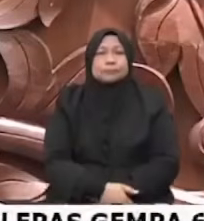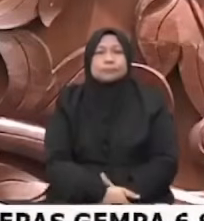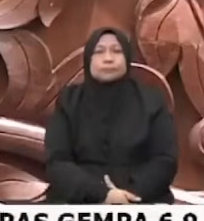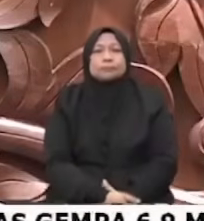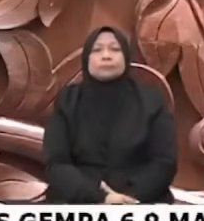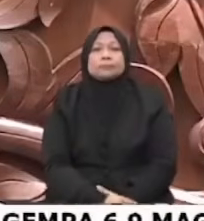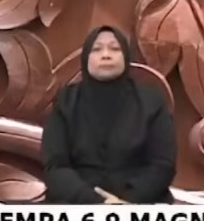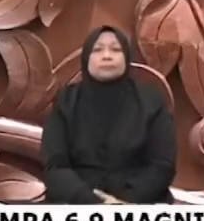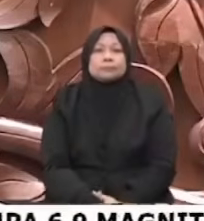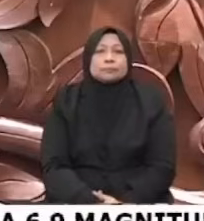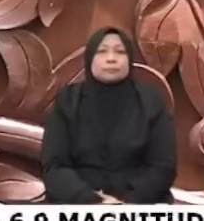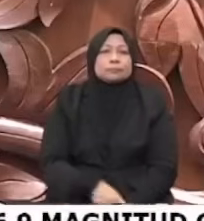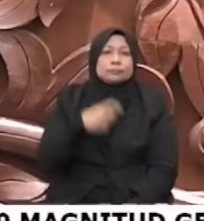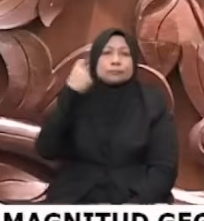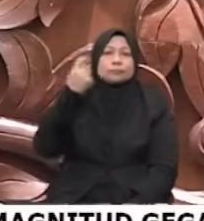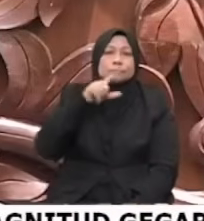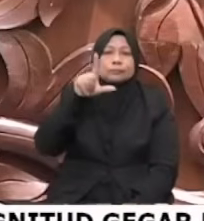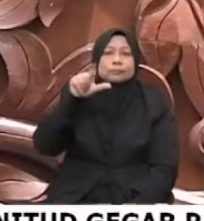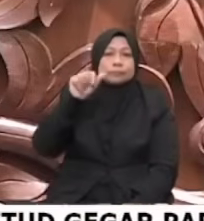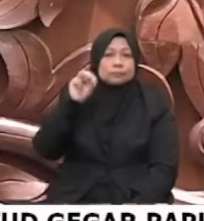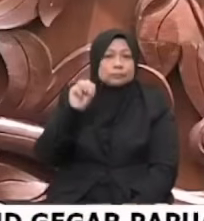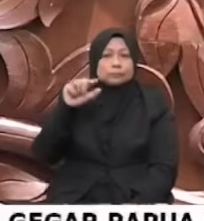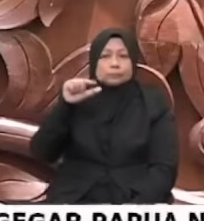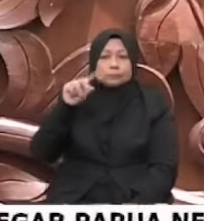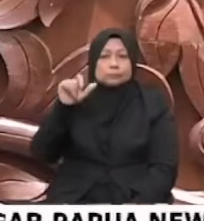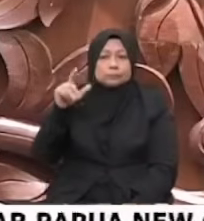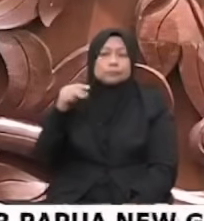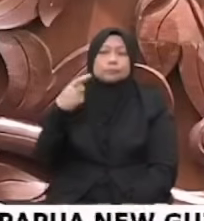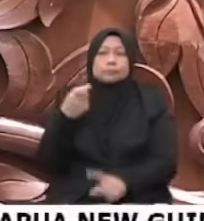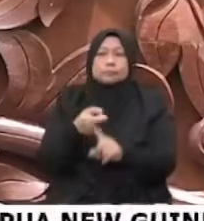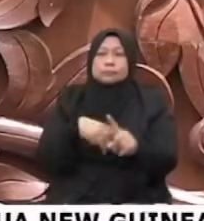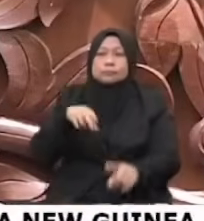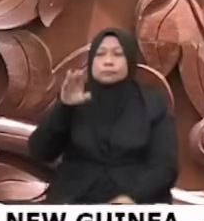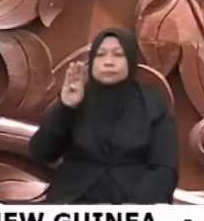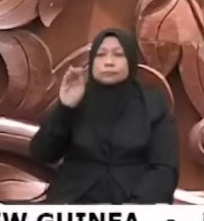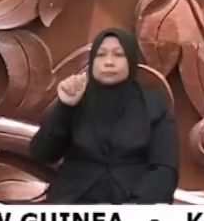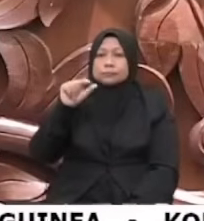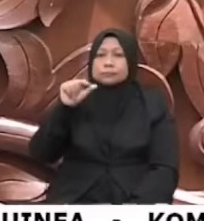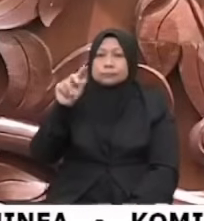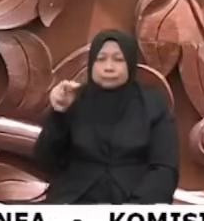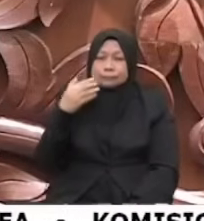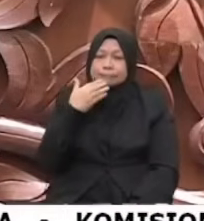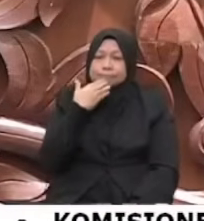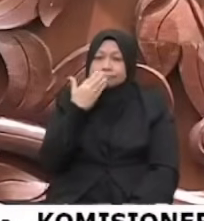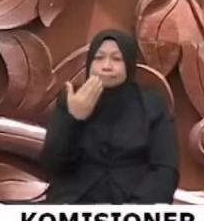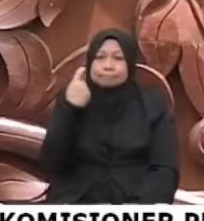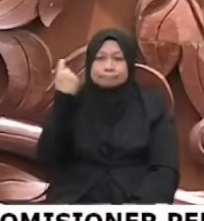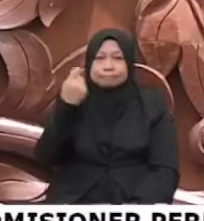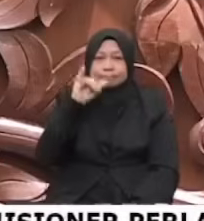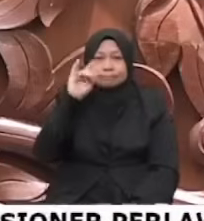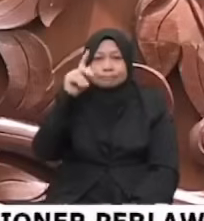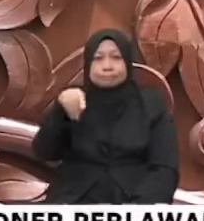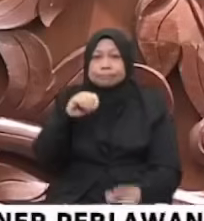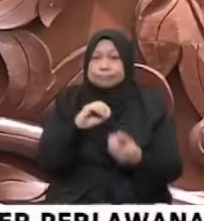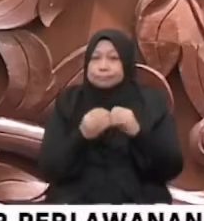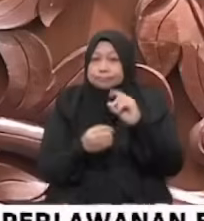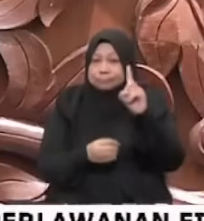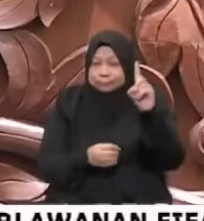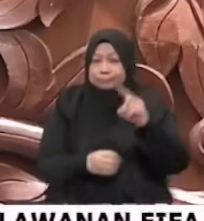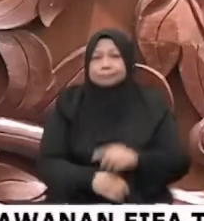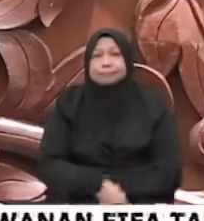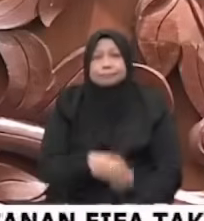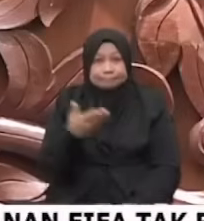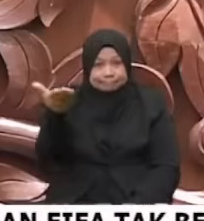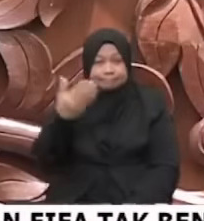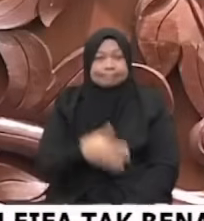menjemput Tuan Lim Guan Eng bagan Terima kasih Tan Sri yang di-pertua soalan nombor satu